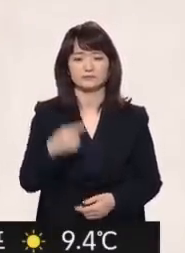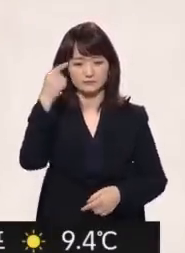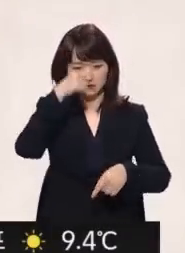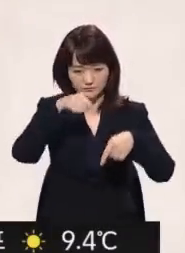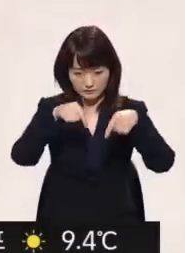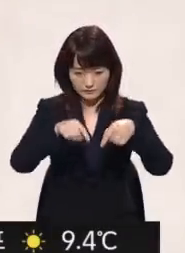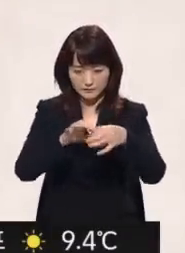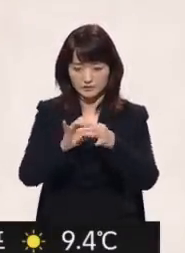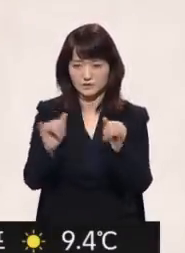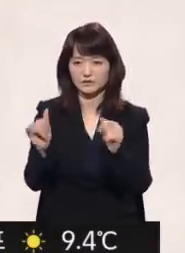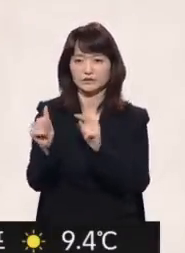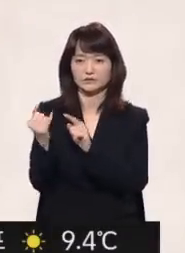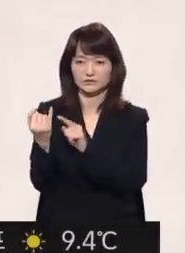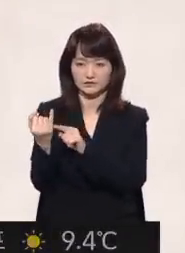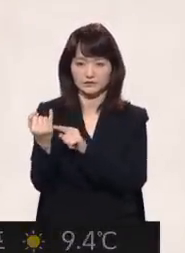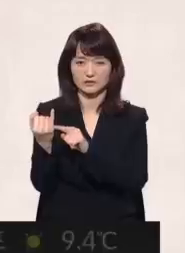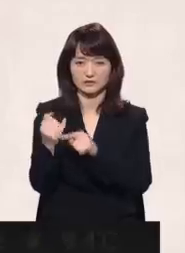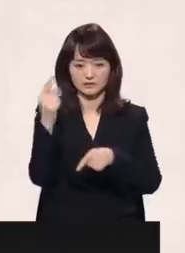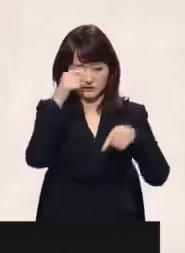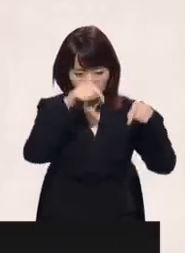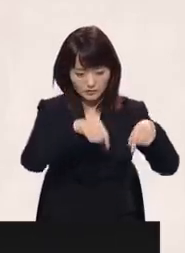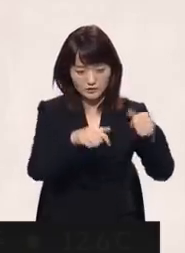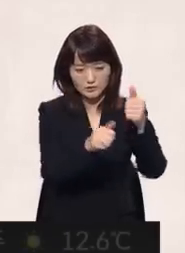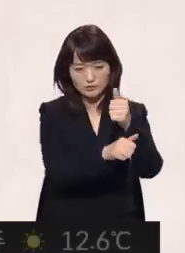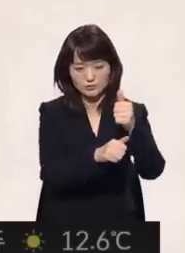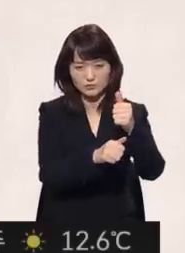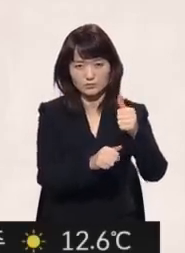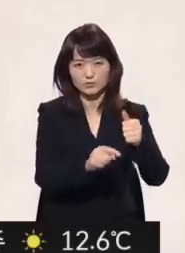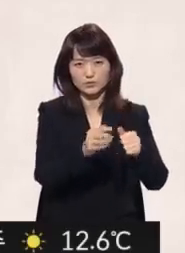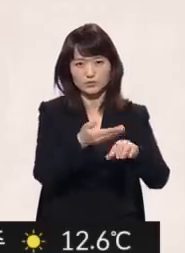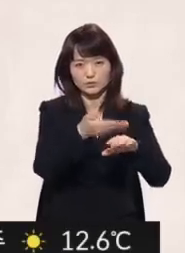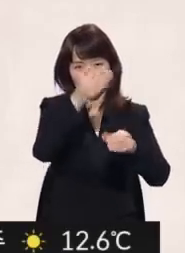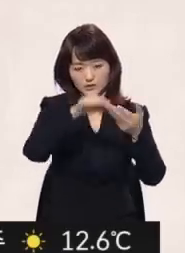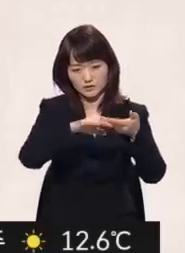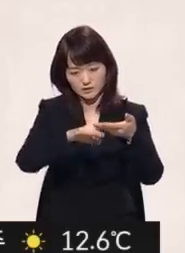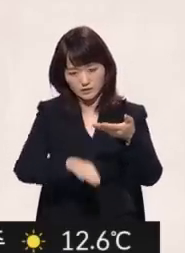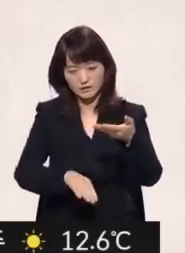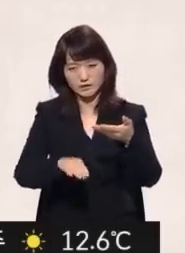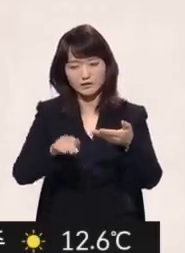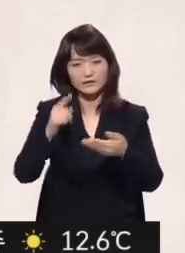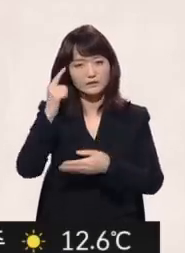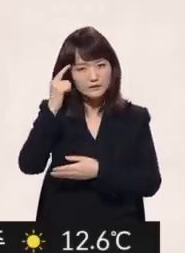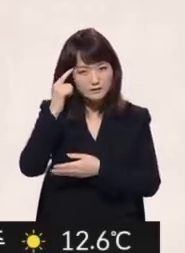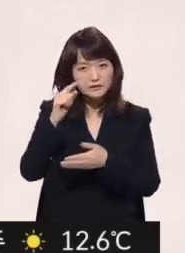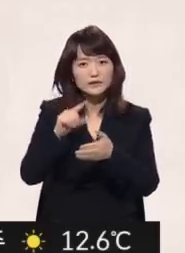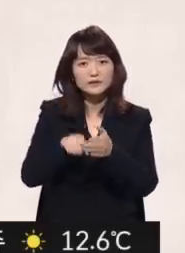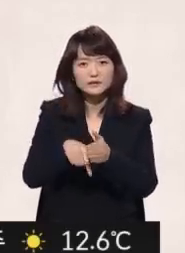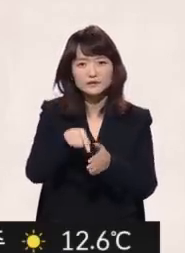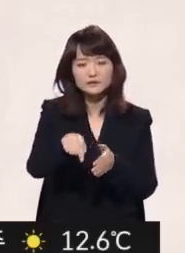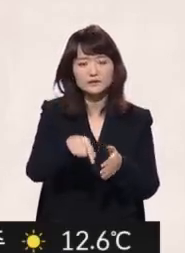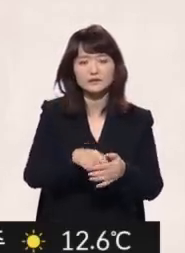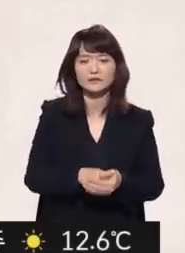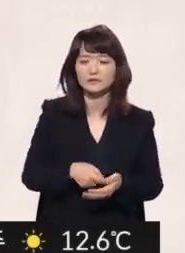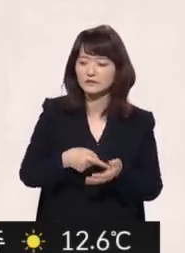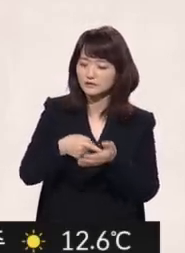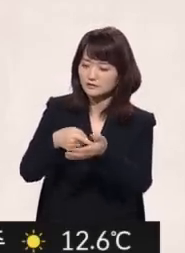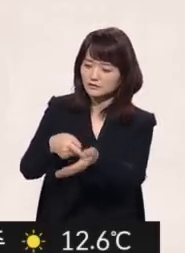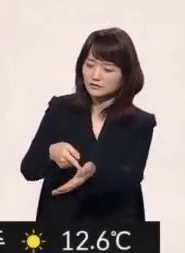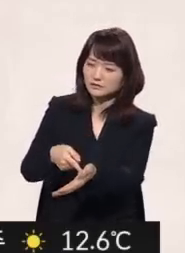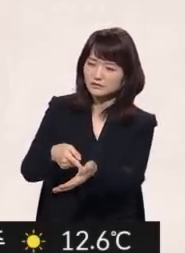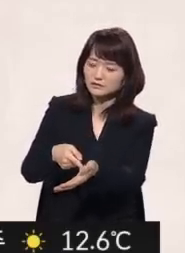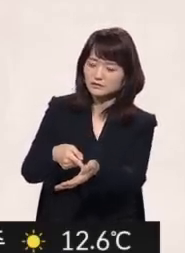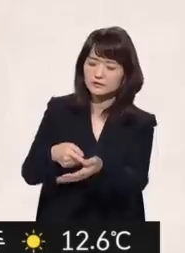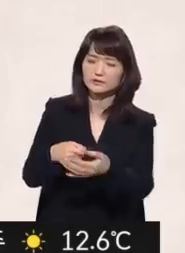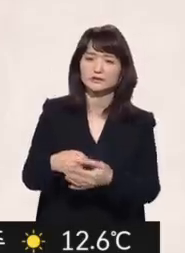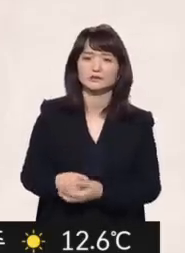대상자와 면접위원회 위기관계를 고려할 때이 면접자가 이런 얘기를 들어도 선뜻 문제를 제기하기 어렵고 또 요구를 거절하면